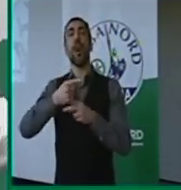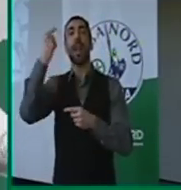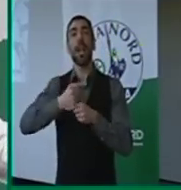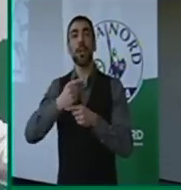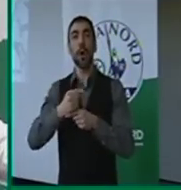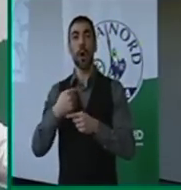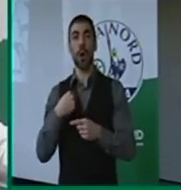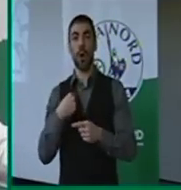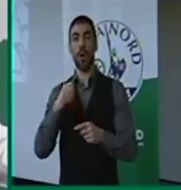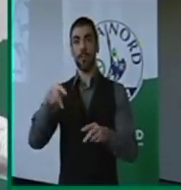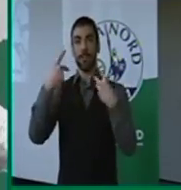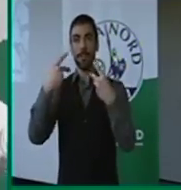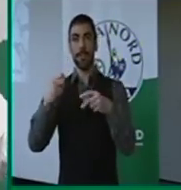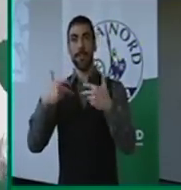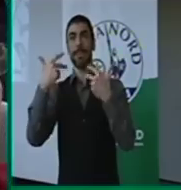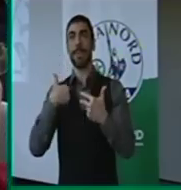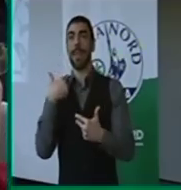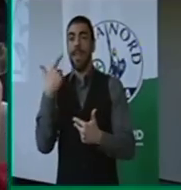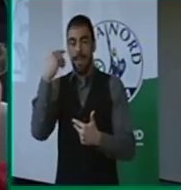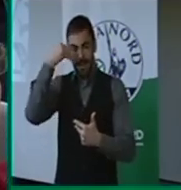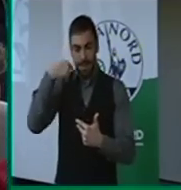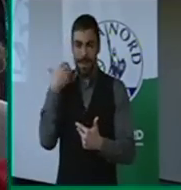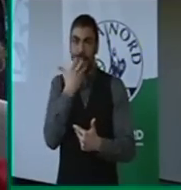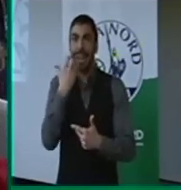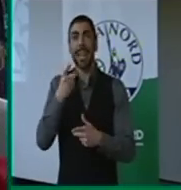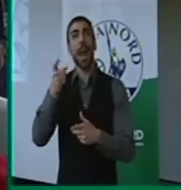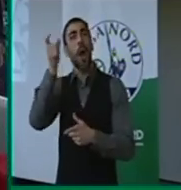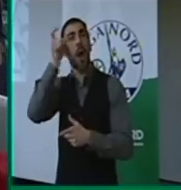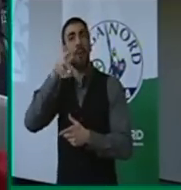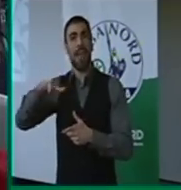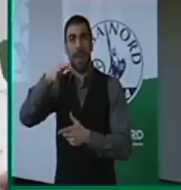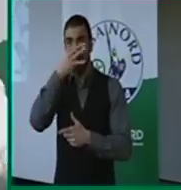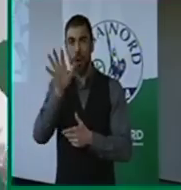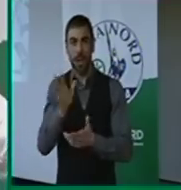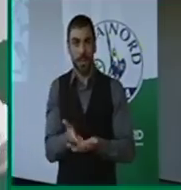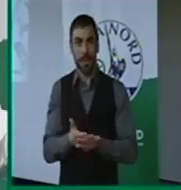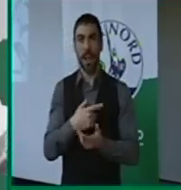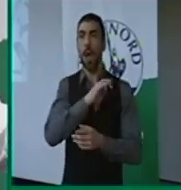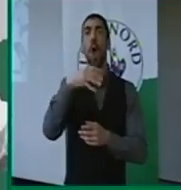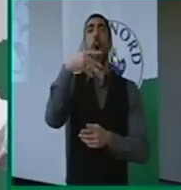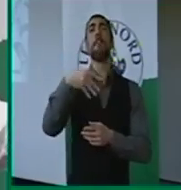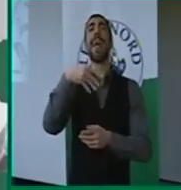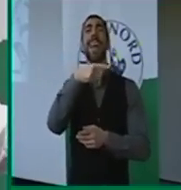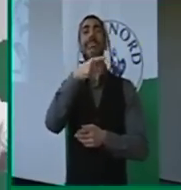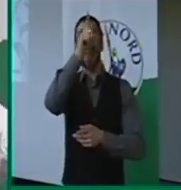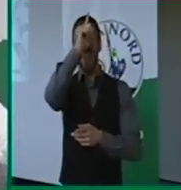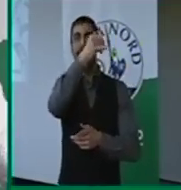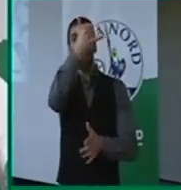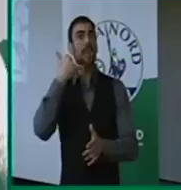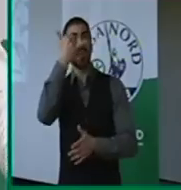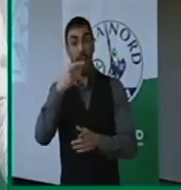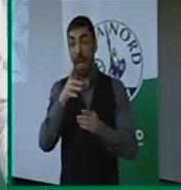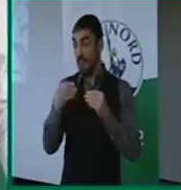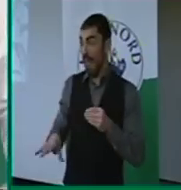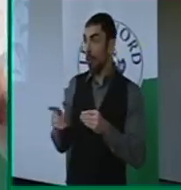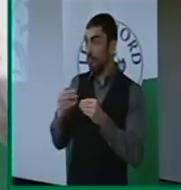non ridere di fronte al governo che ha messo in piedi quando la Merkel lo chiama sei volte al giorno a chiedergli hai fatto